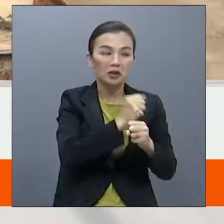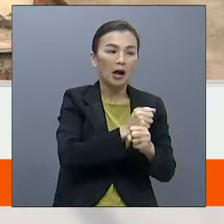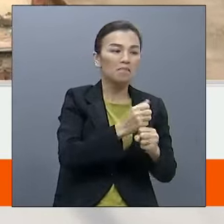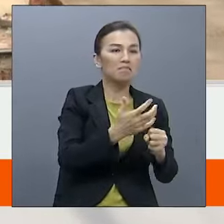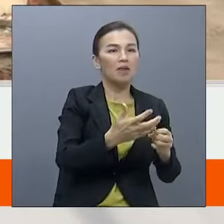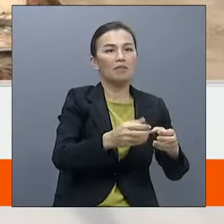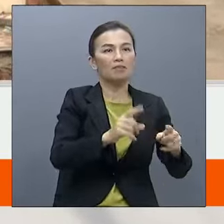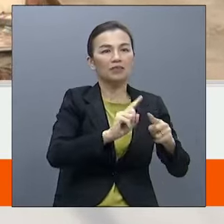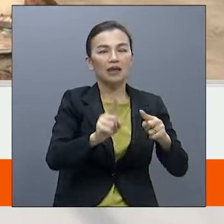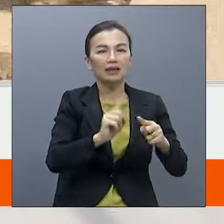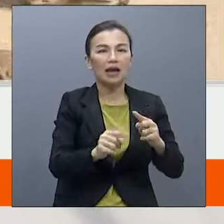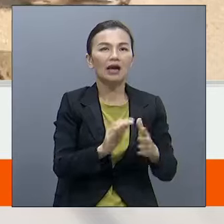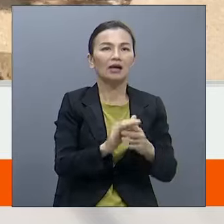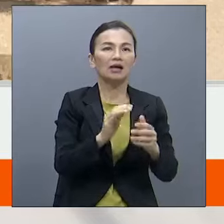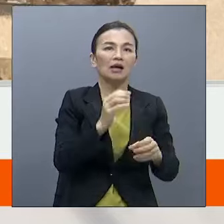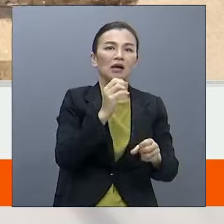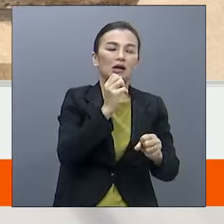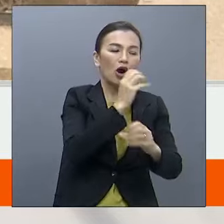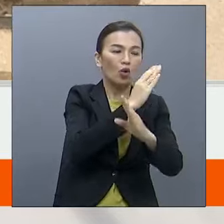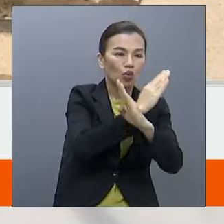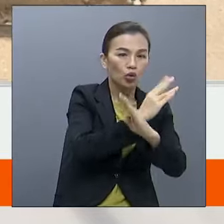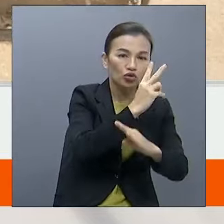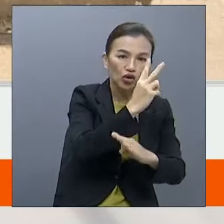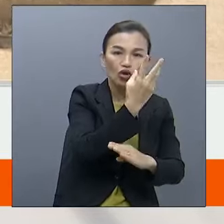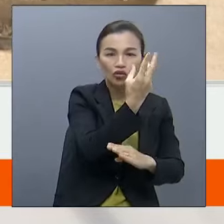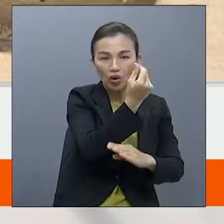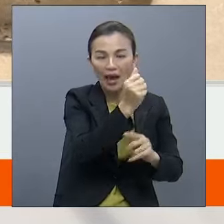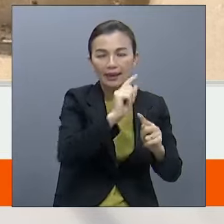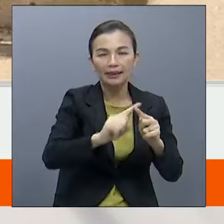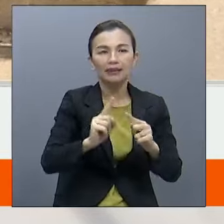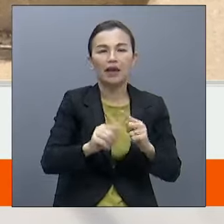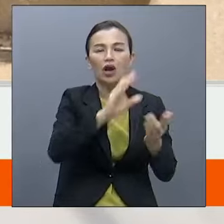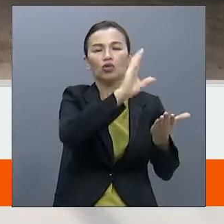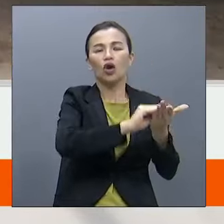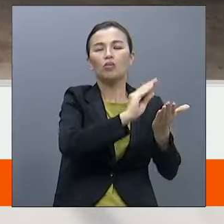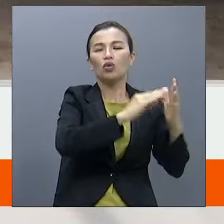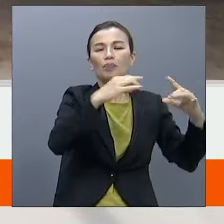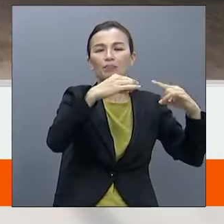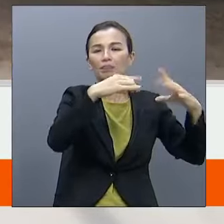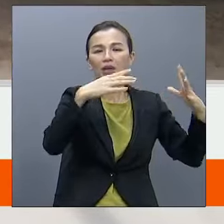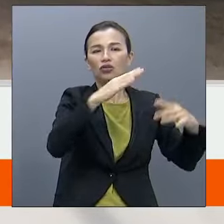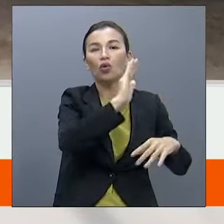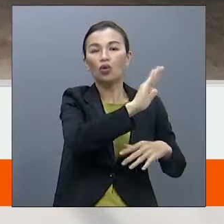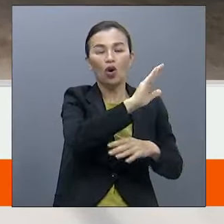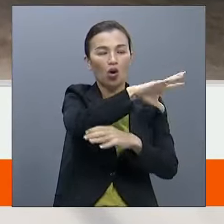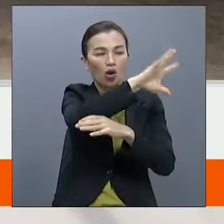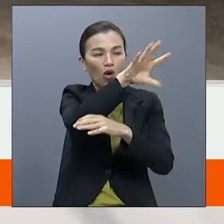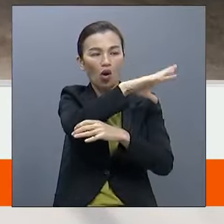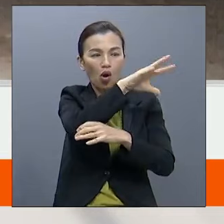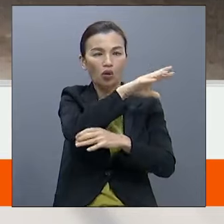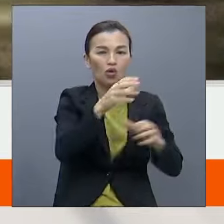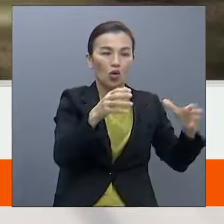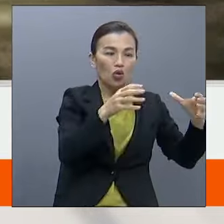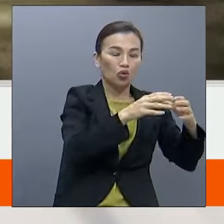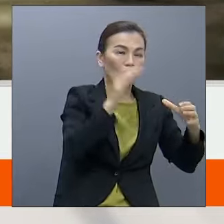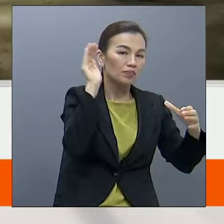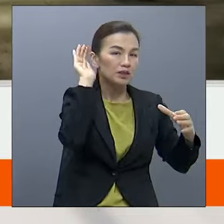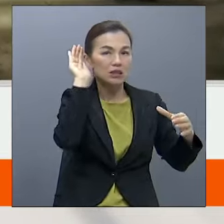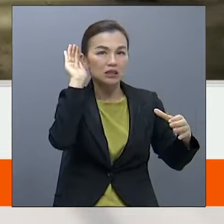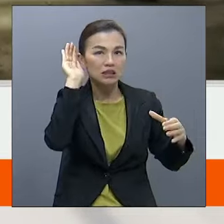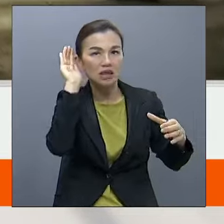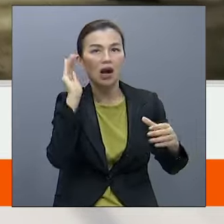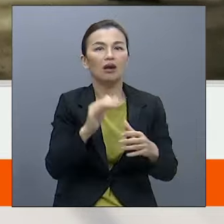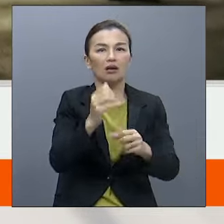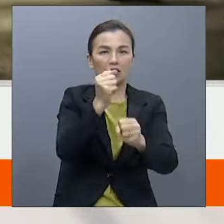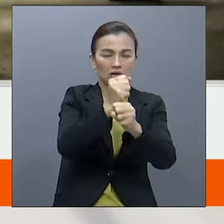ได้บุญกี่เท่าว่ากันไปซึ่งตรงนี้เป็นการได้รับข้อมูลมาผิดพลาดทำให้กลุ่มที่หลงผิดนะครับไปก่อกวนตรงนี้